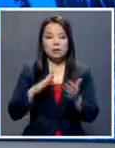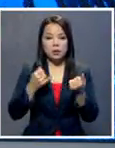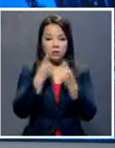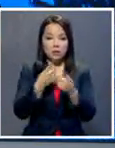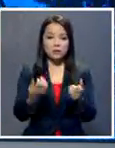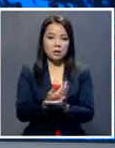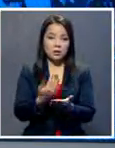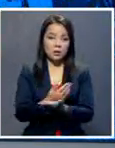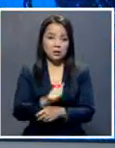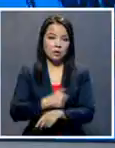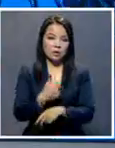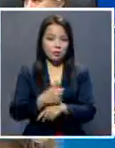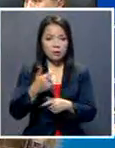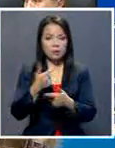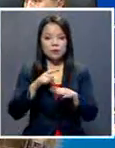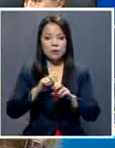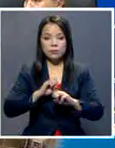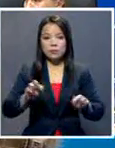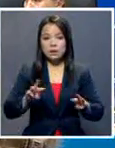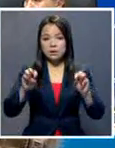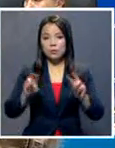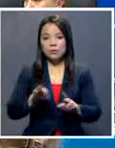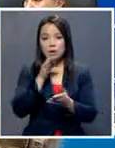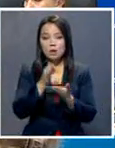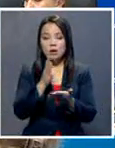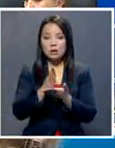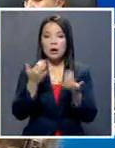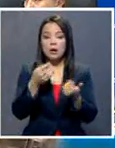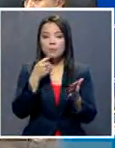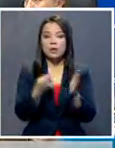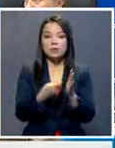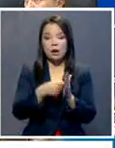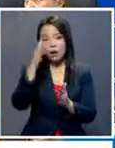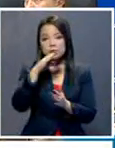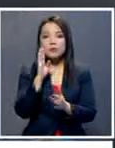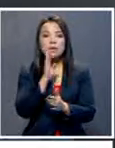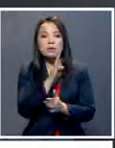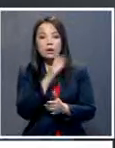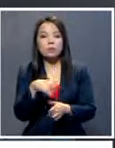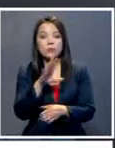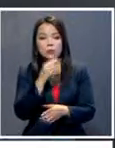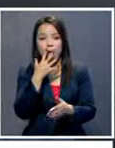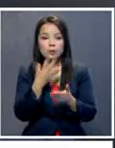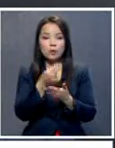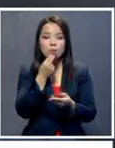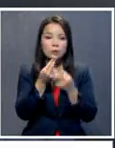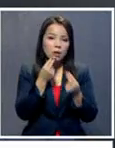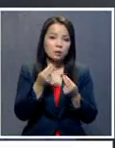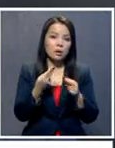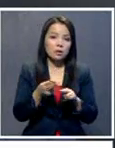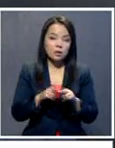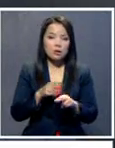айтты. Соңғы кездері мектеп асханасы мәселесі өзекті болып тұр. Себебі ата-аналар тіпті оқушылардың өздері де жейтін